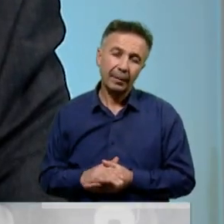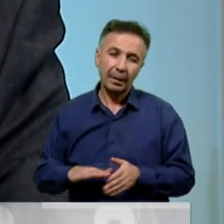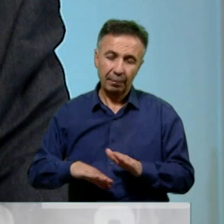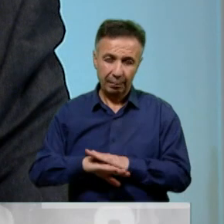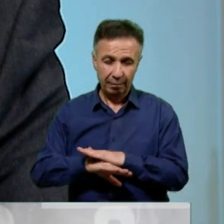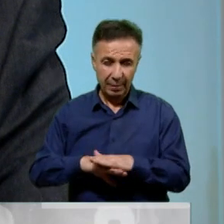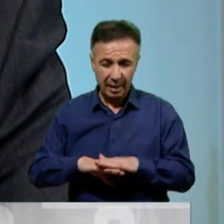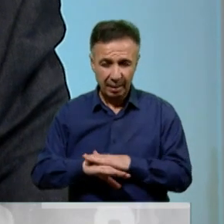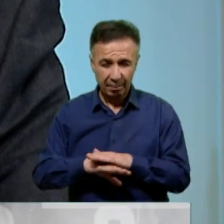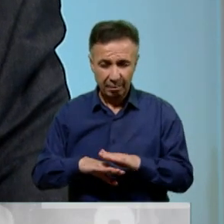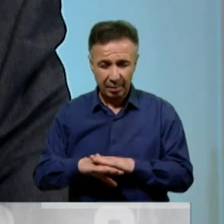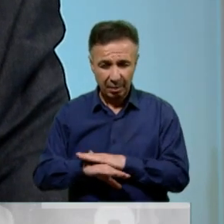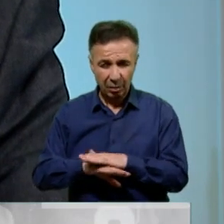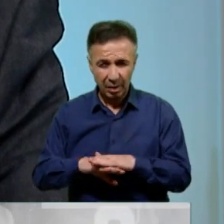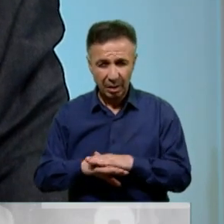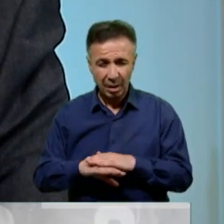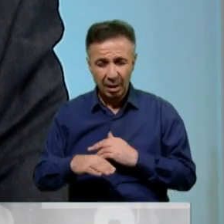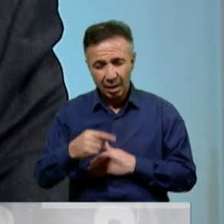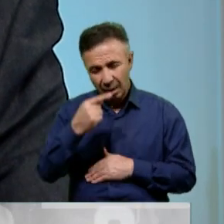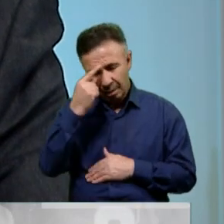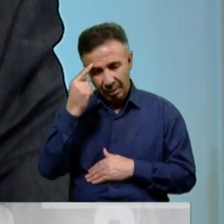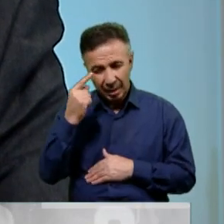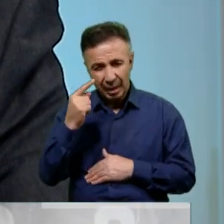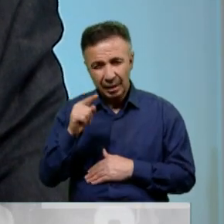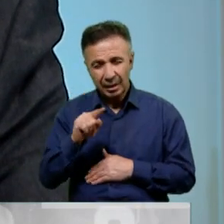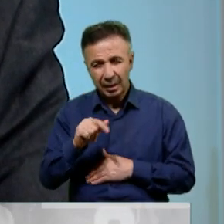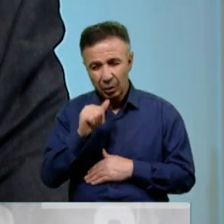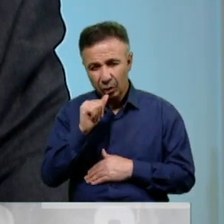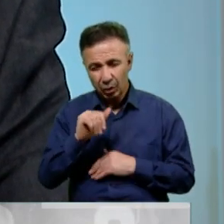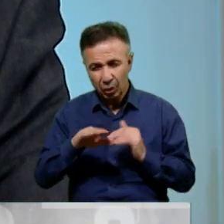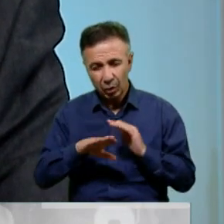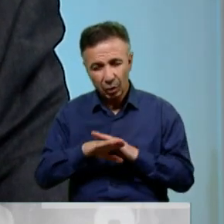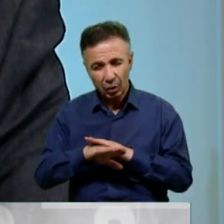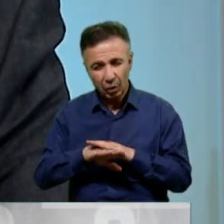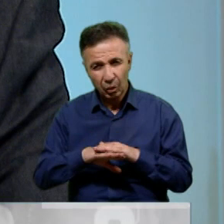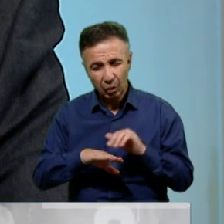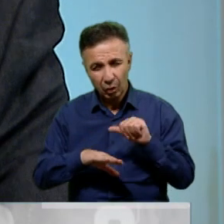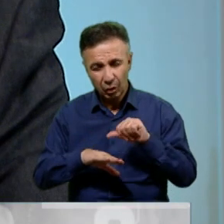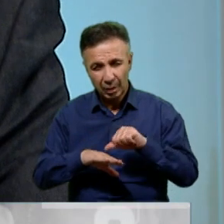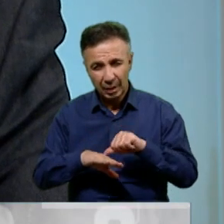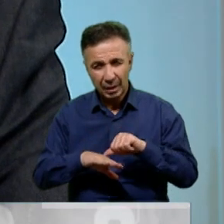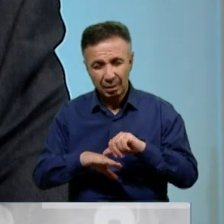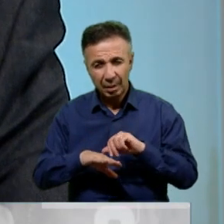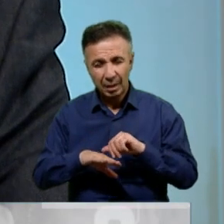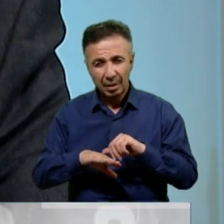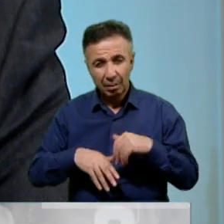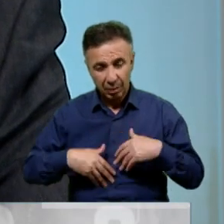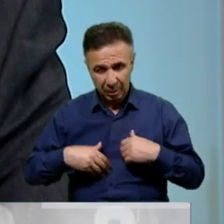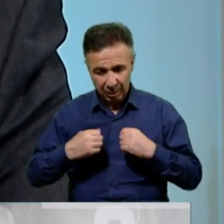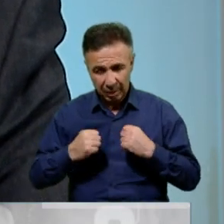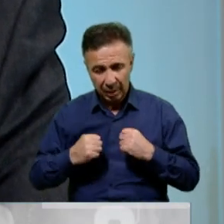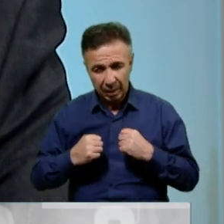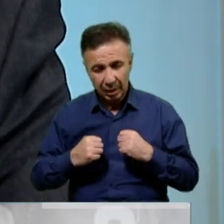merhem kullanırsınız da belki altına su geçirmeyecek, önemli değil. bu sağlık açısından önem arz